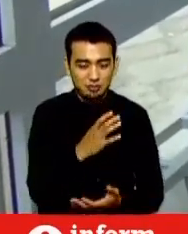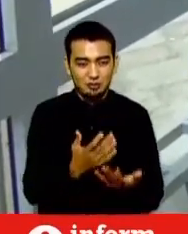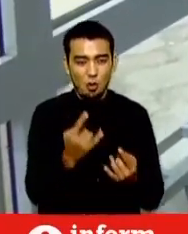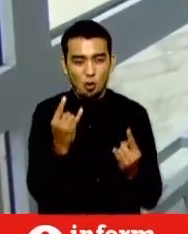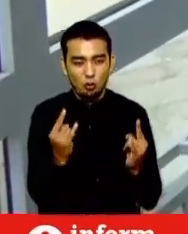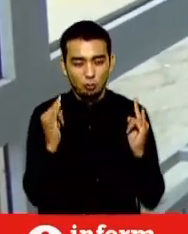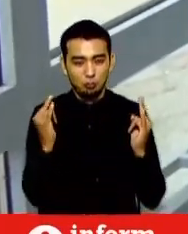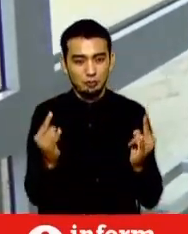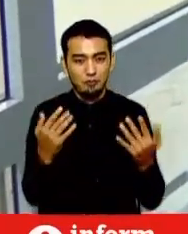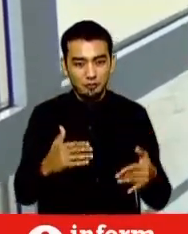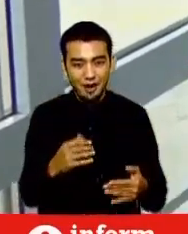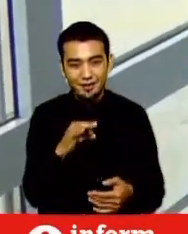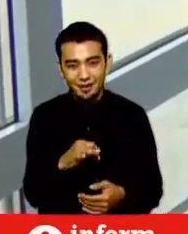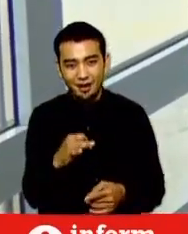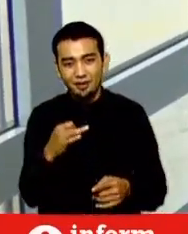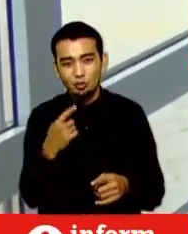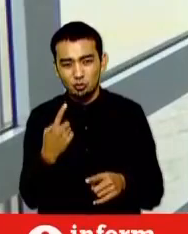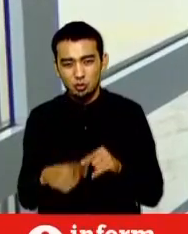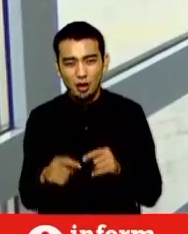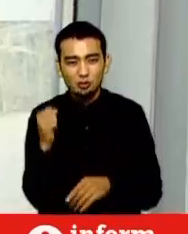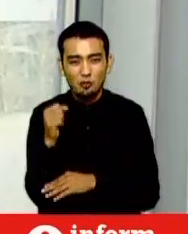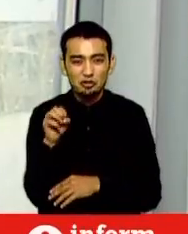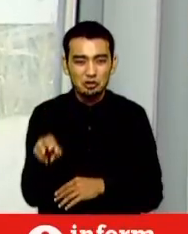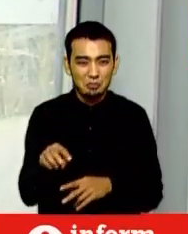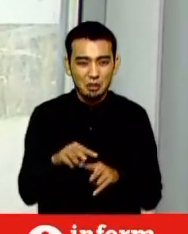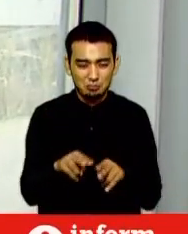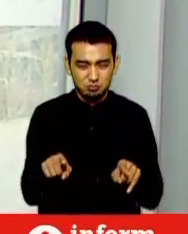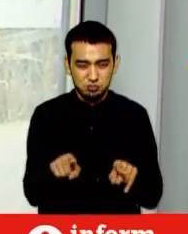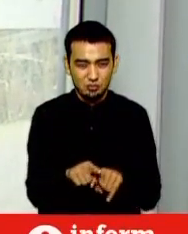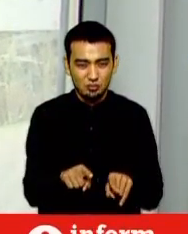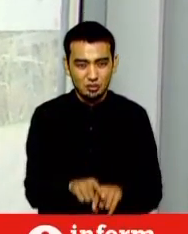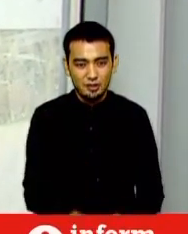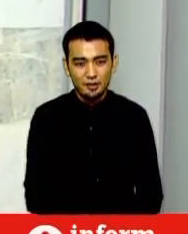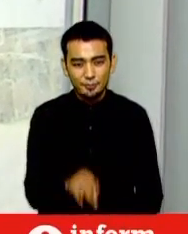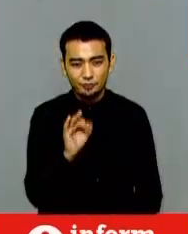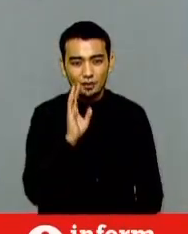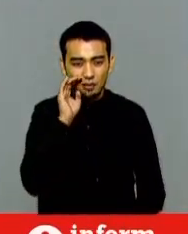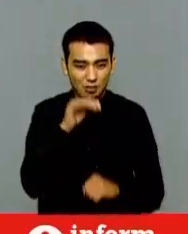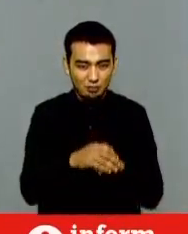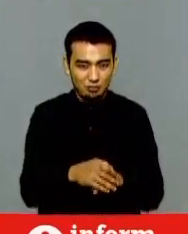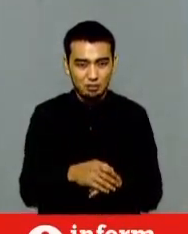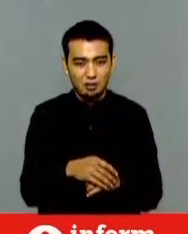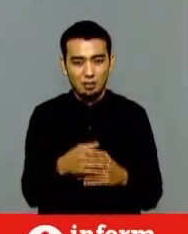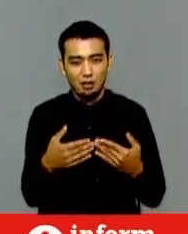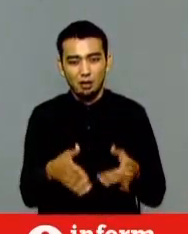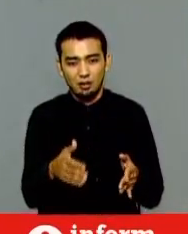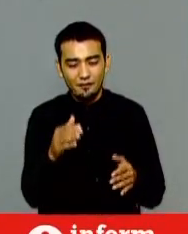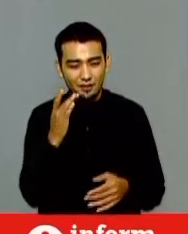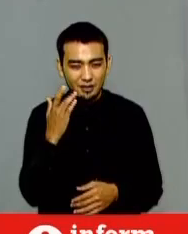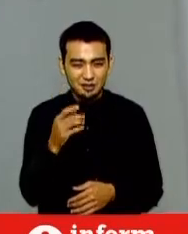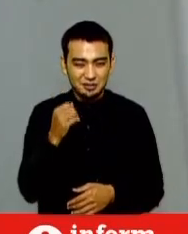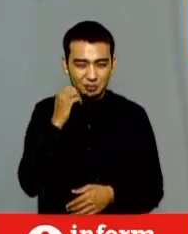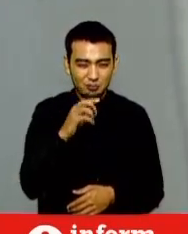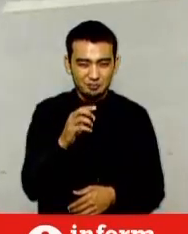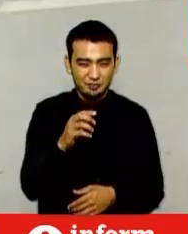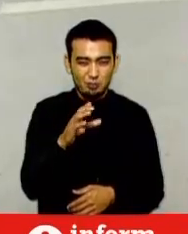қоршалған демесеңіз, өзге аялдамалардан айырмашылығы жоқ. Бұл аздай күні-түні ашық тұратын нысанды үйгейсіз жүрген